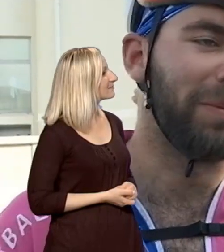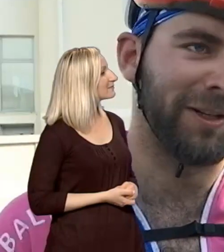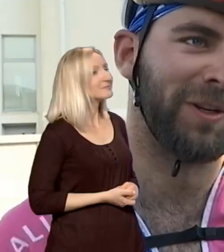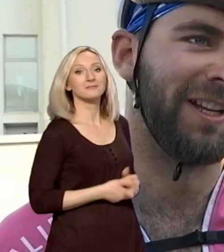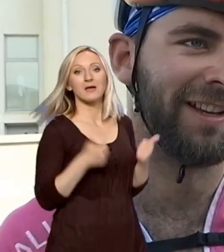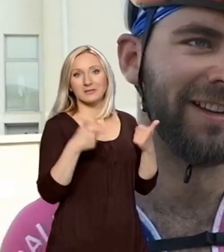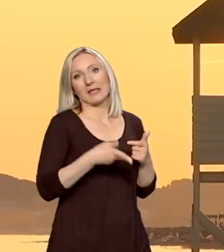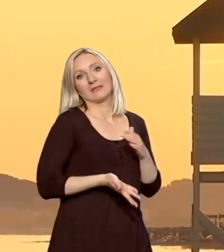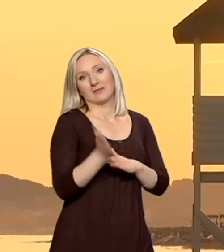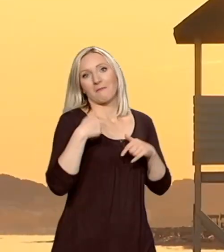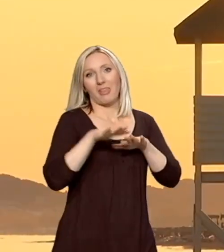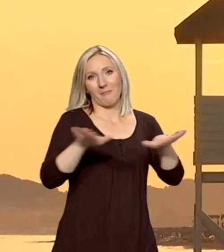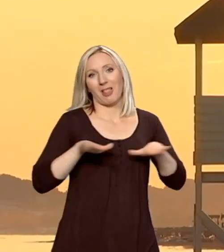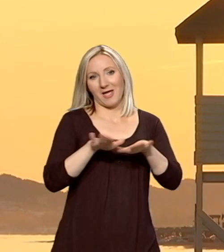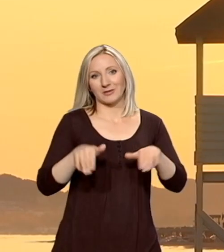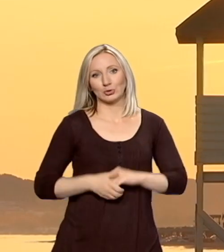Idemo na plažu.